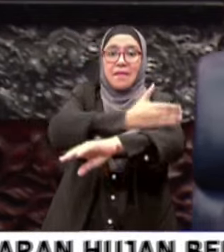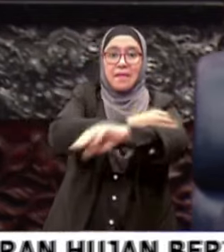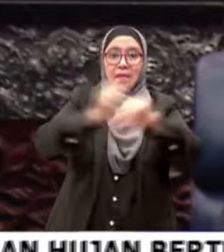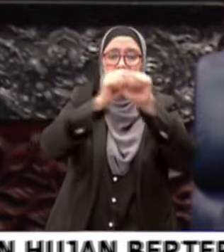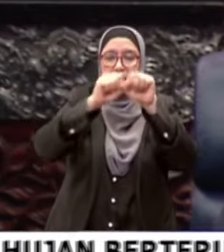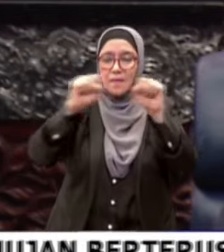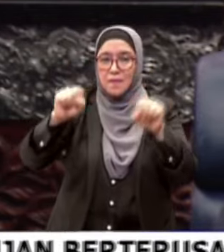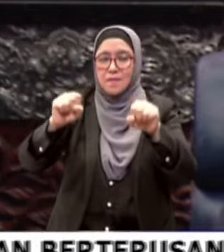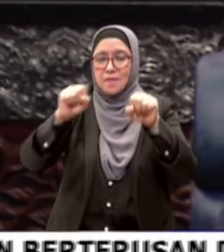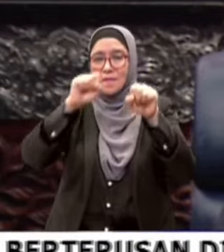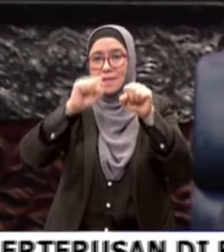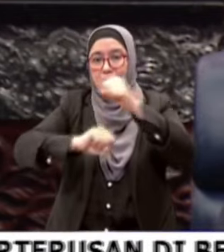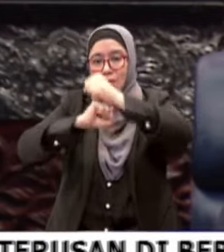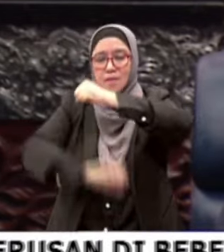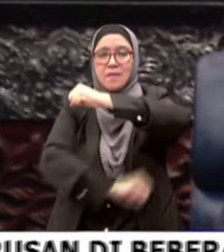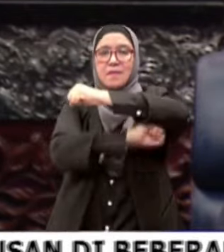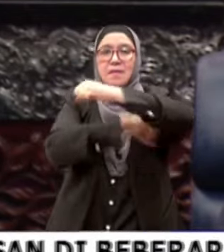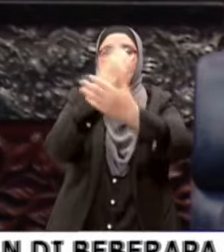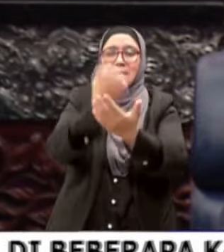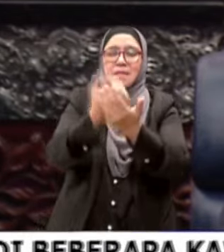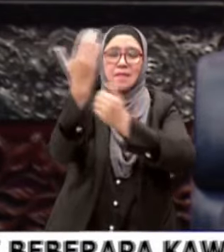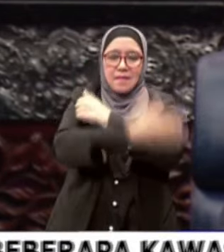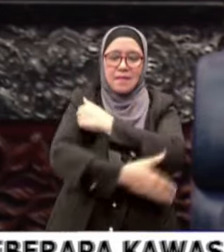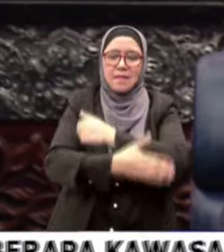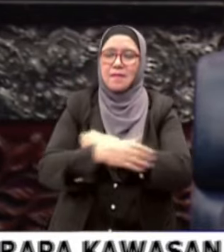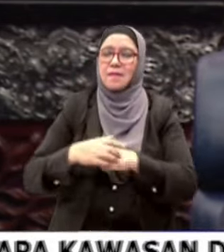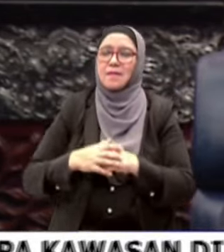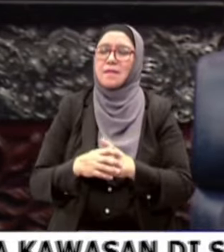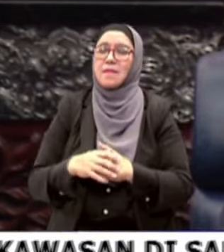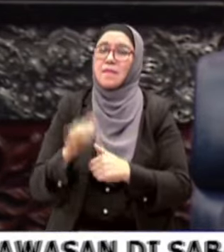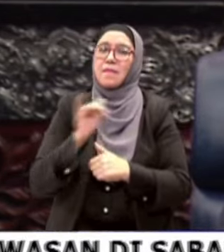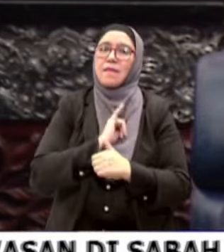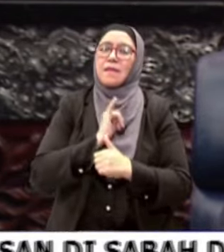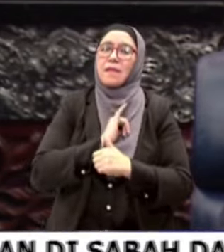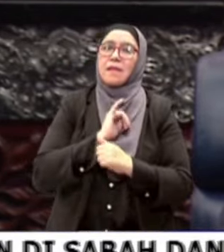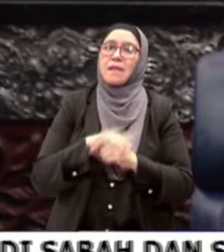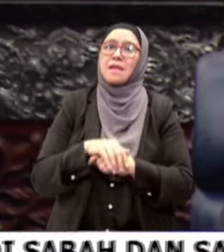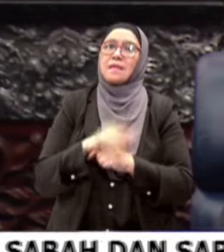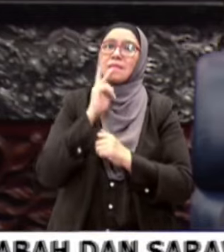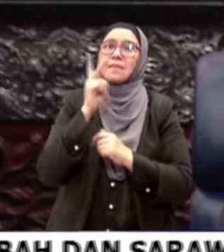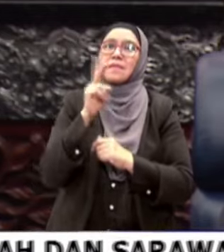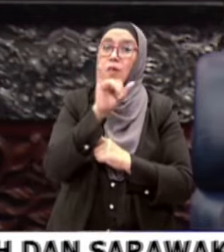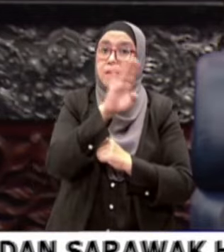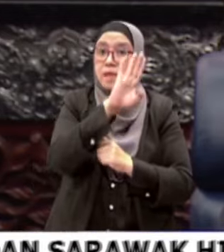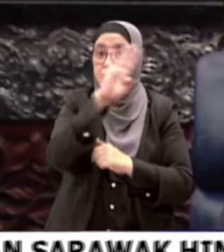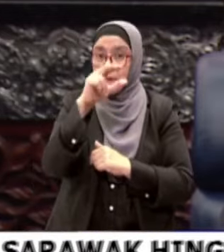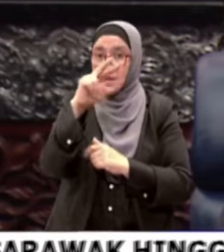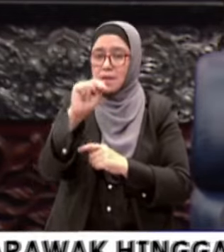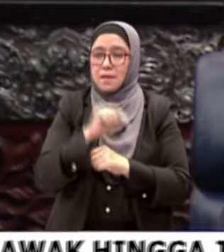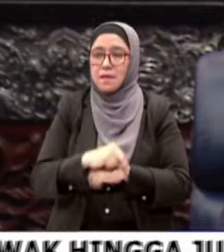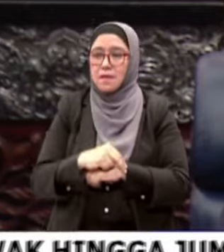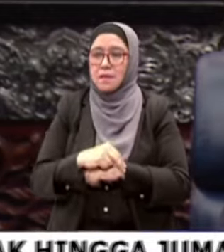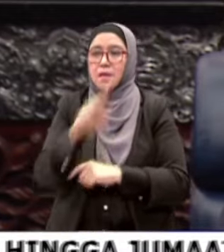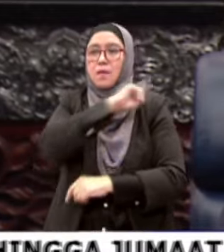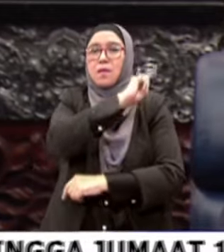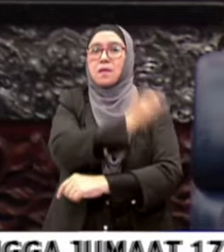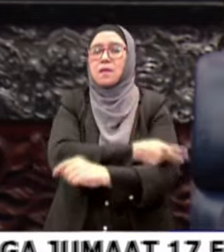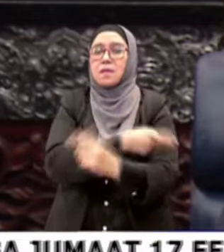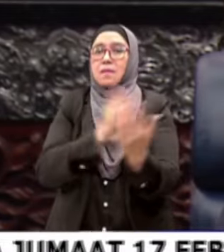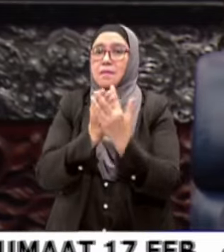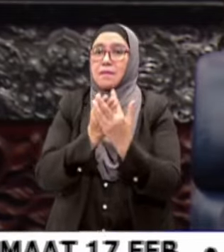saya berpandangan yang bermak bagan bahwa kuasa mengikut undang-undang itu adalah